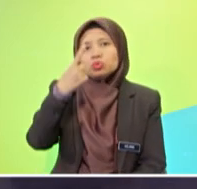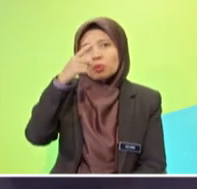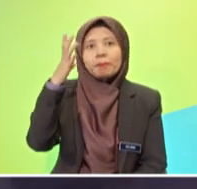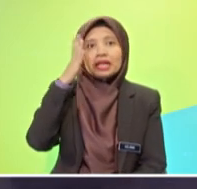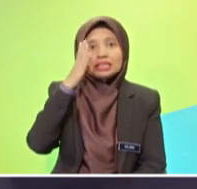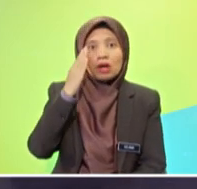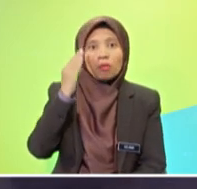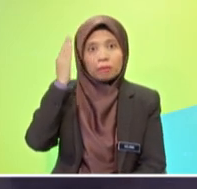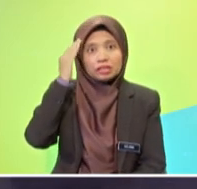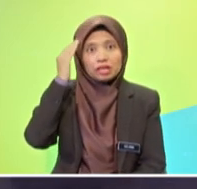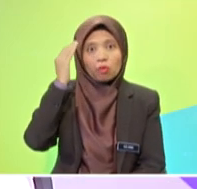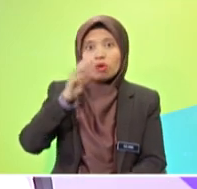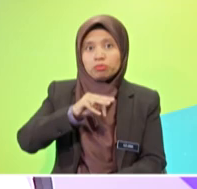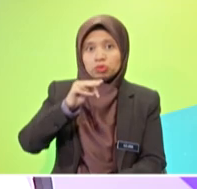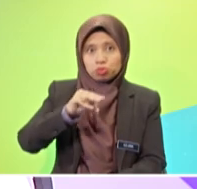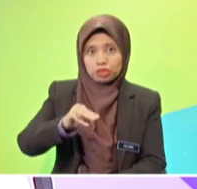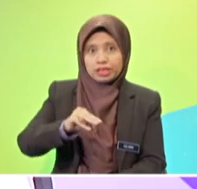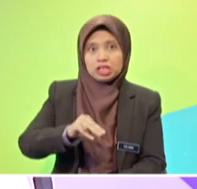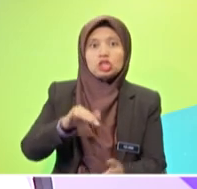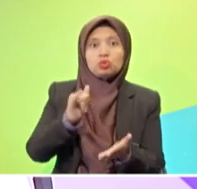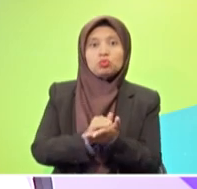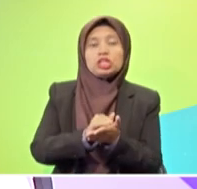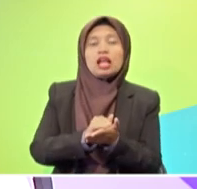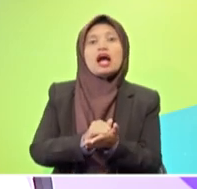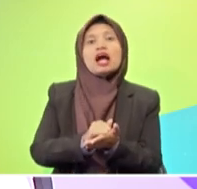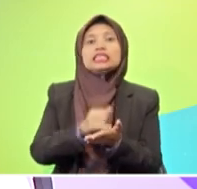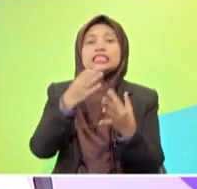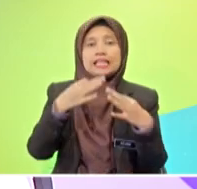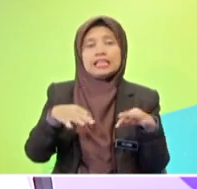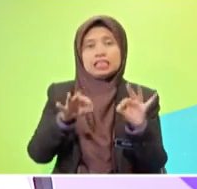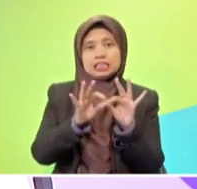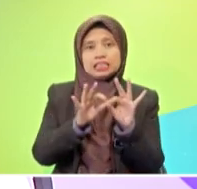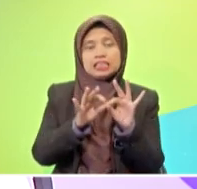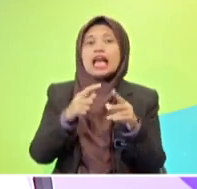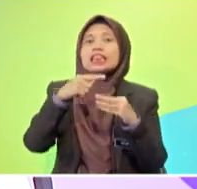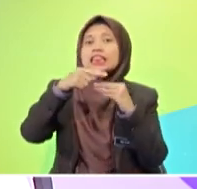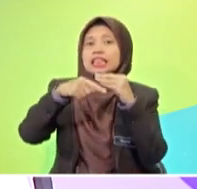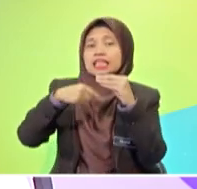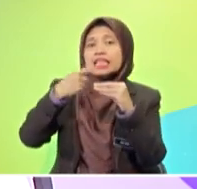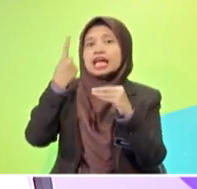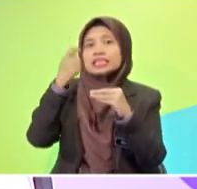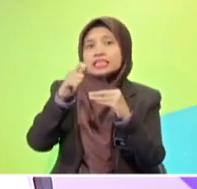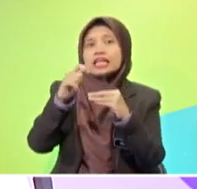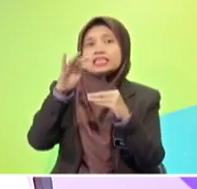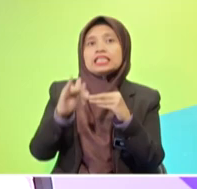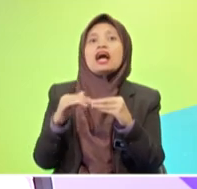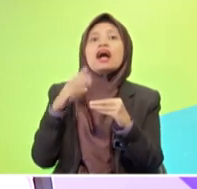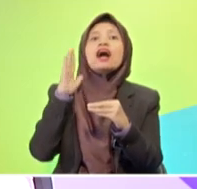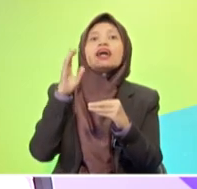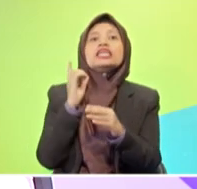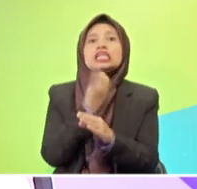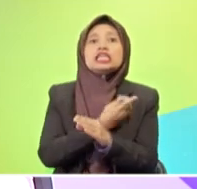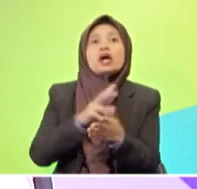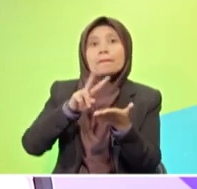murid-murid dalam kalian dan juga di rumah itu ialah intipati sedikit tentang teks yang akan kita kaji pada hari